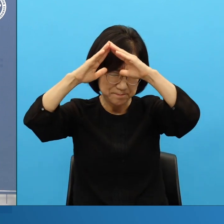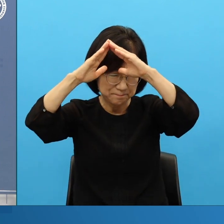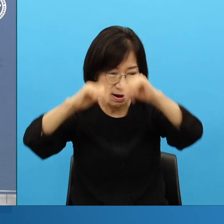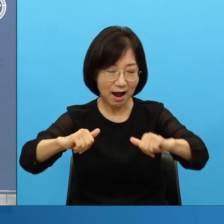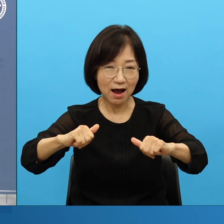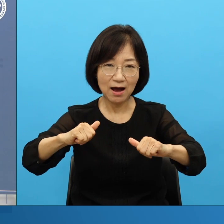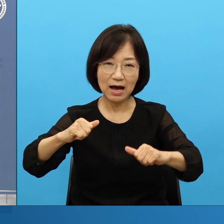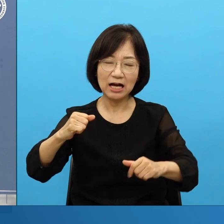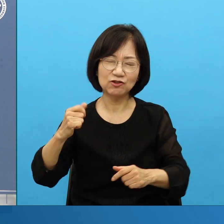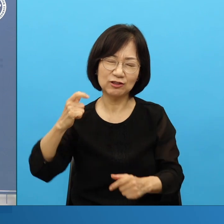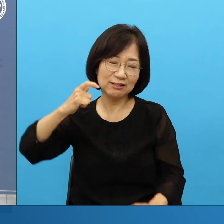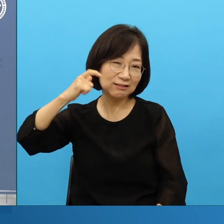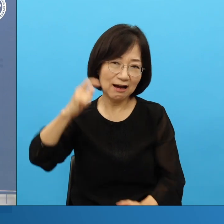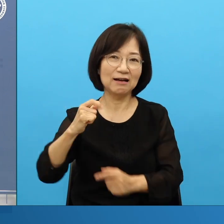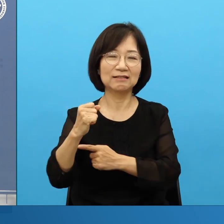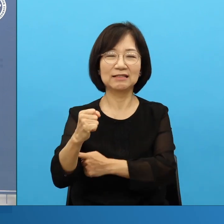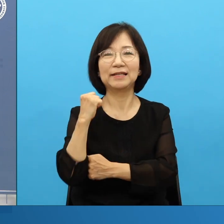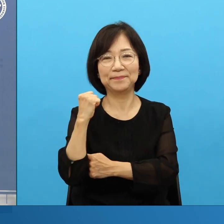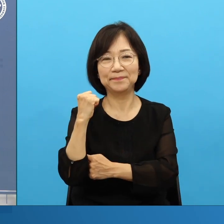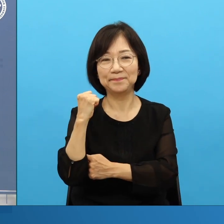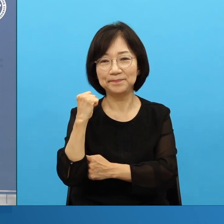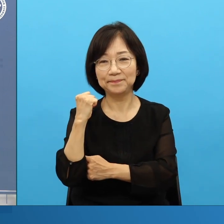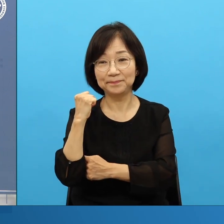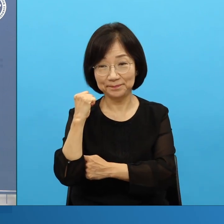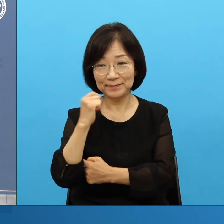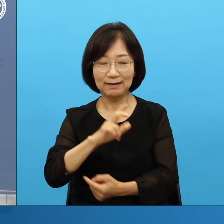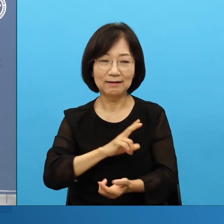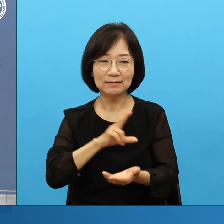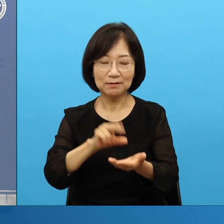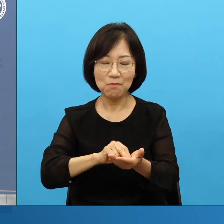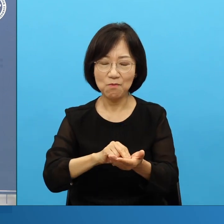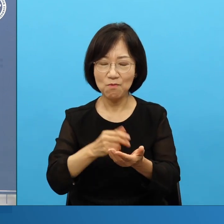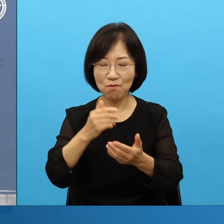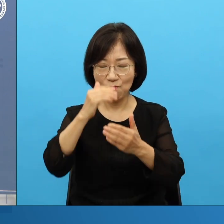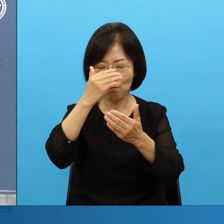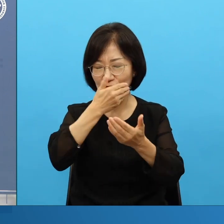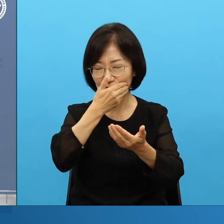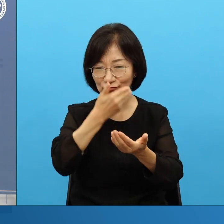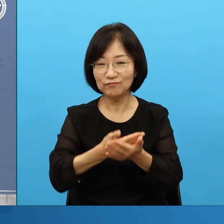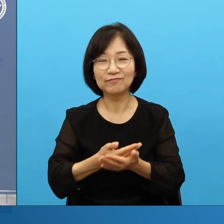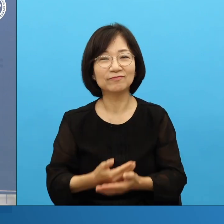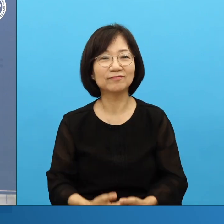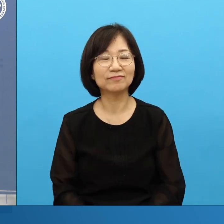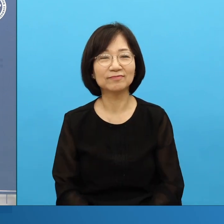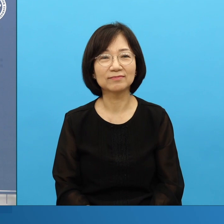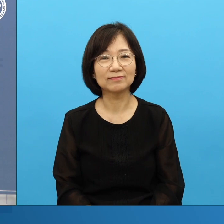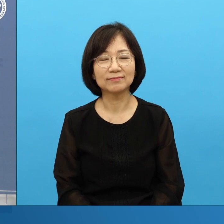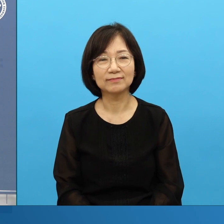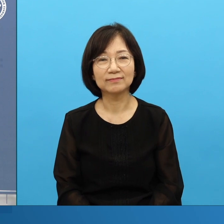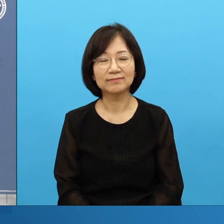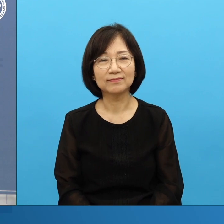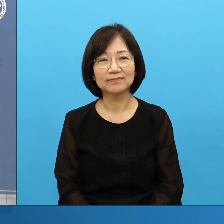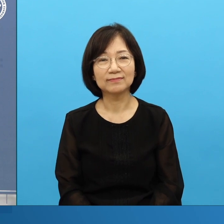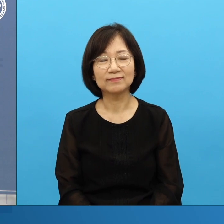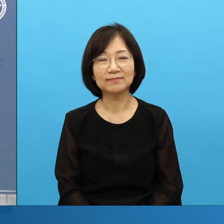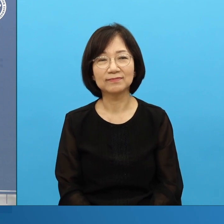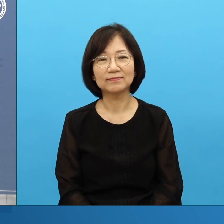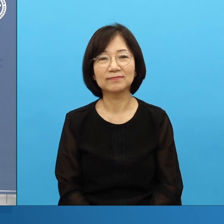굉장히 중요하죠. It is so important. Today's passage or the sermon of today is the divine power to destroy strongholds.